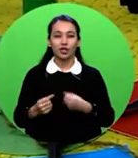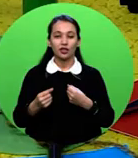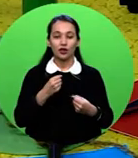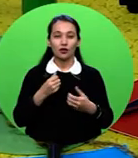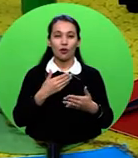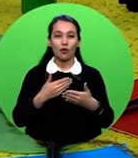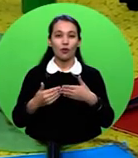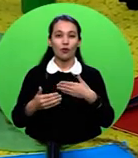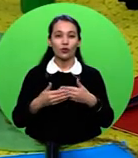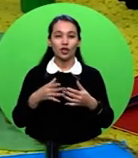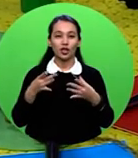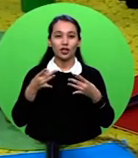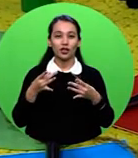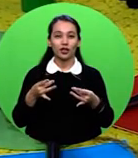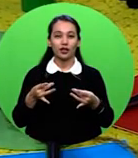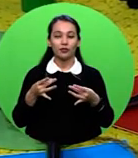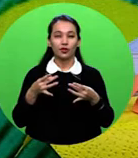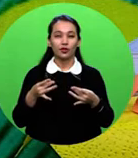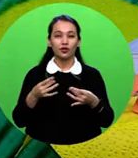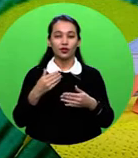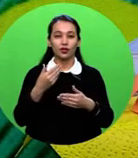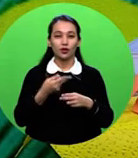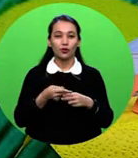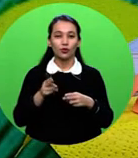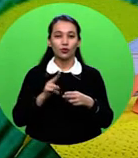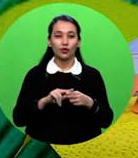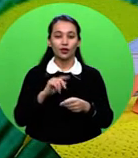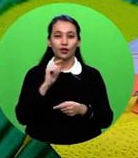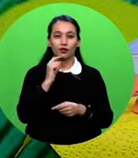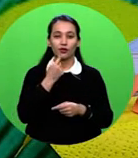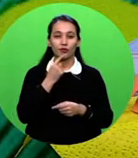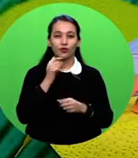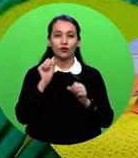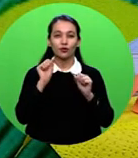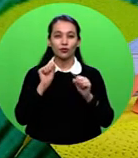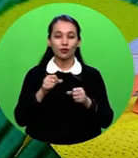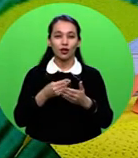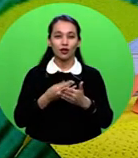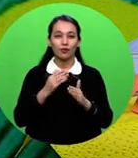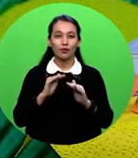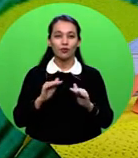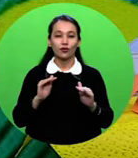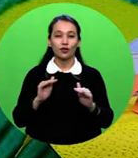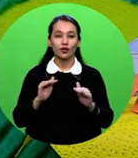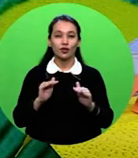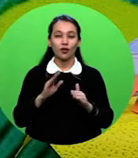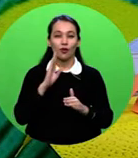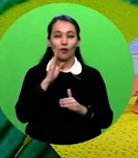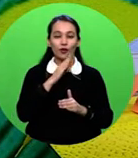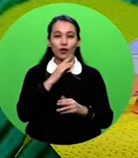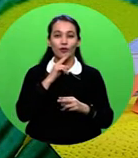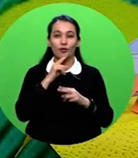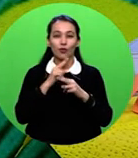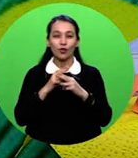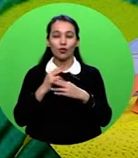Karton qog'ozni yelimlash sizlar uchun qiyin bo'lishi mumkin. Aziz bolajonlar,